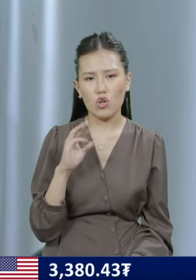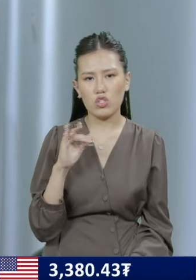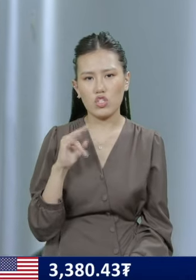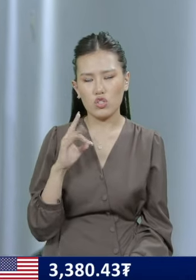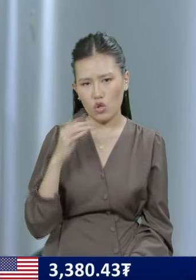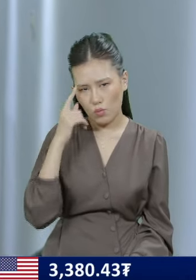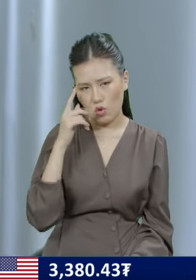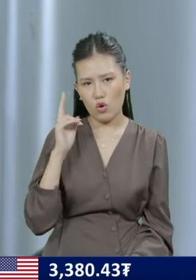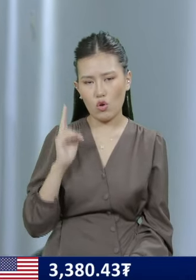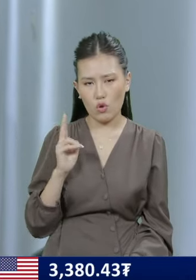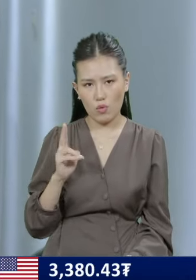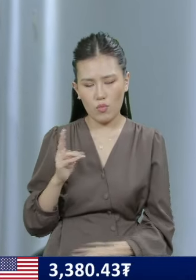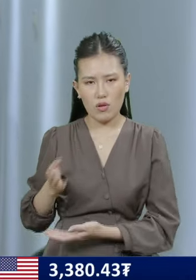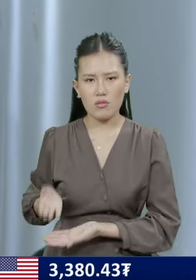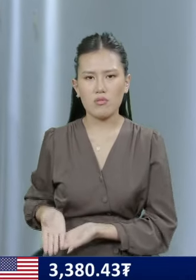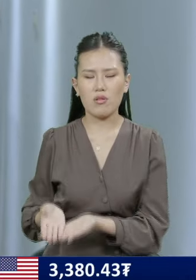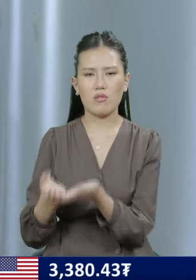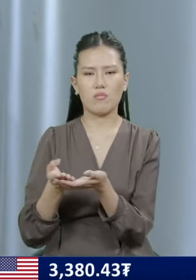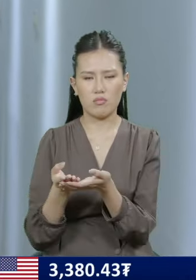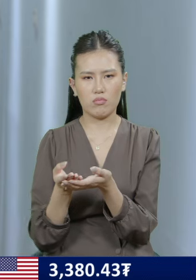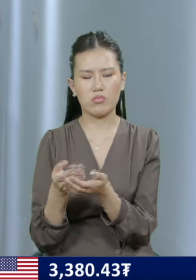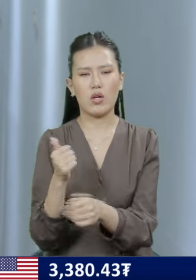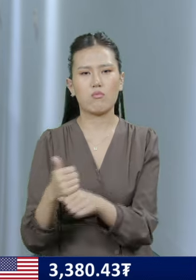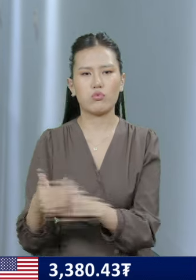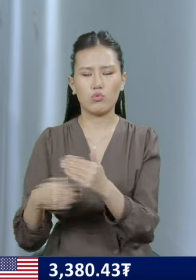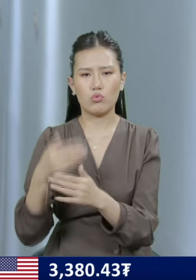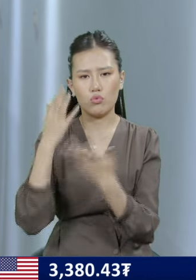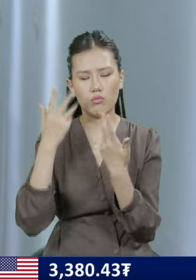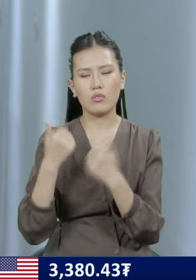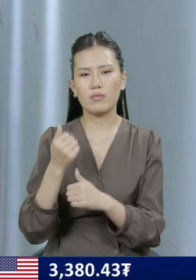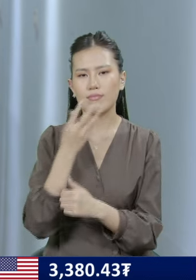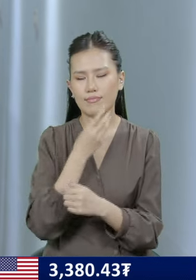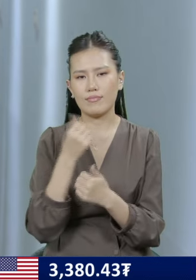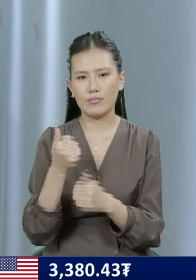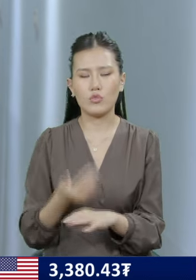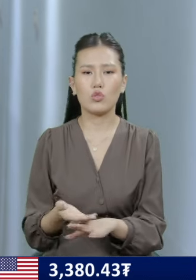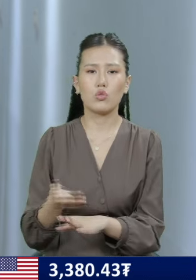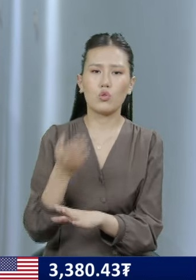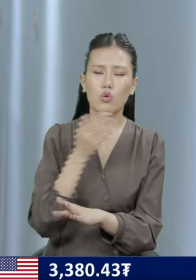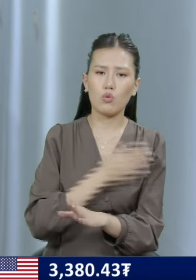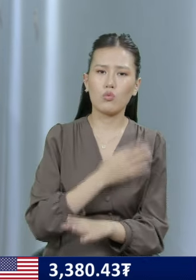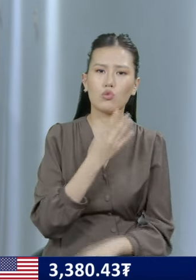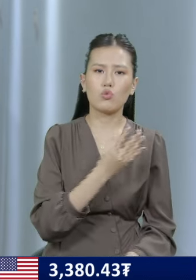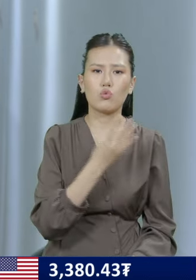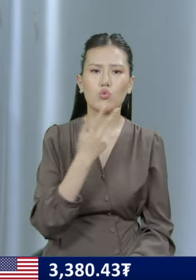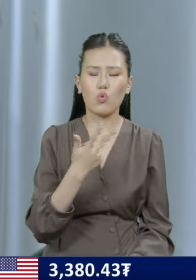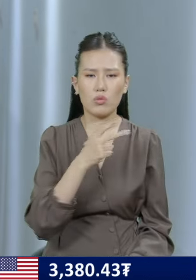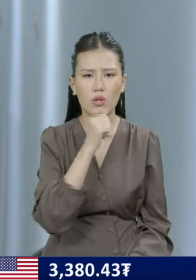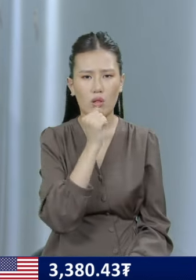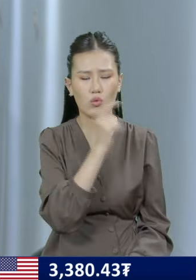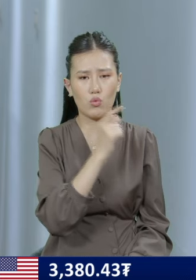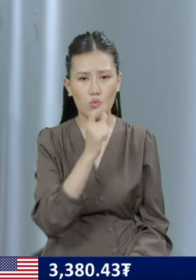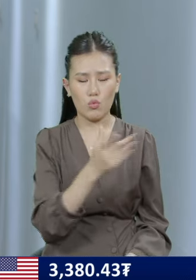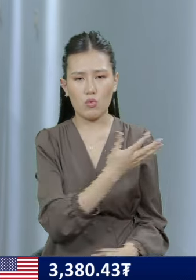бас хамтган дэмжиж зохион байгуулж байгаа гэдгээр бол онцлогтой. За нийтдээ өнгөрсөн хугацаанд бол 43 сэтгүүлчийг бид нар энэ